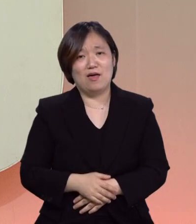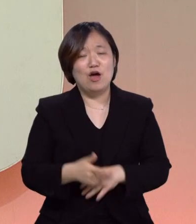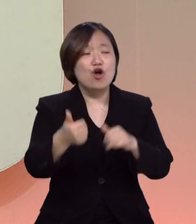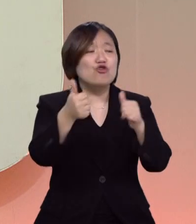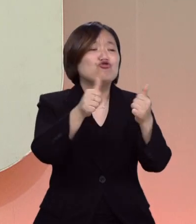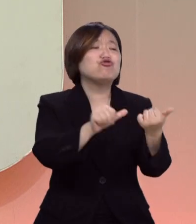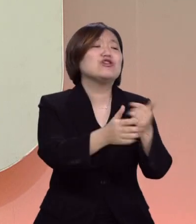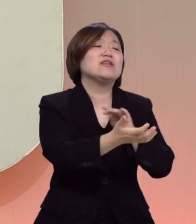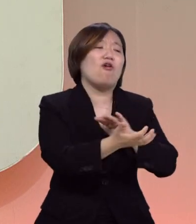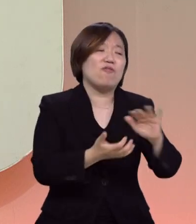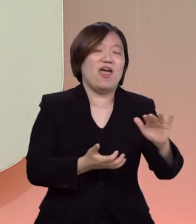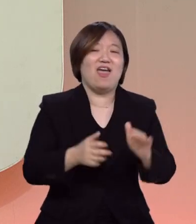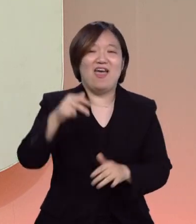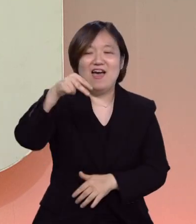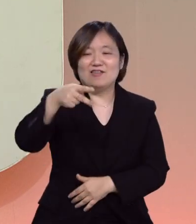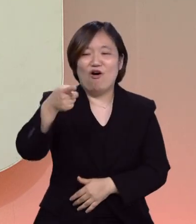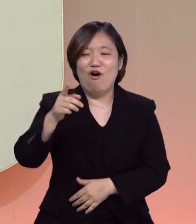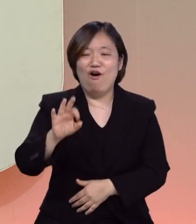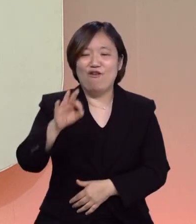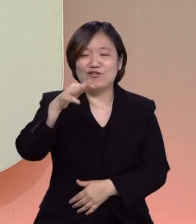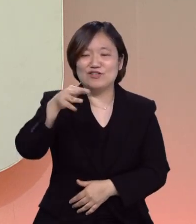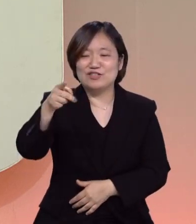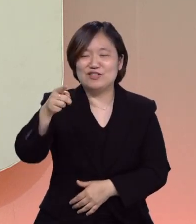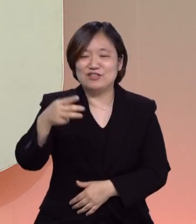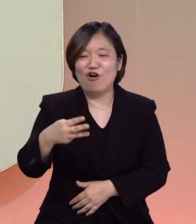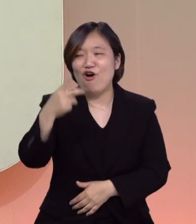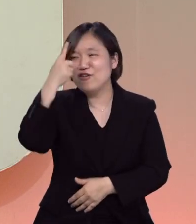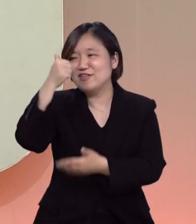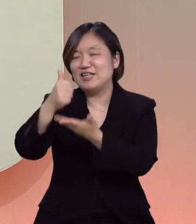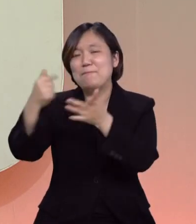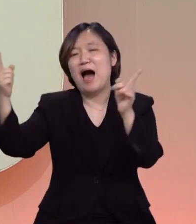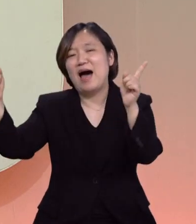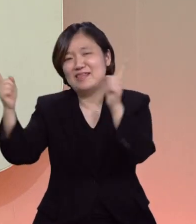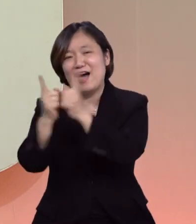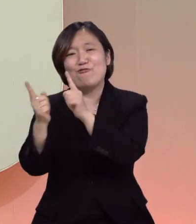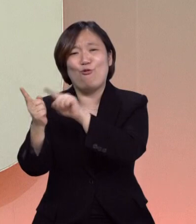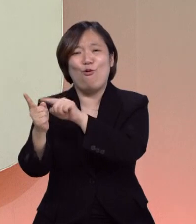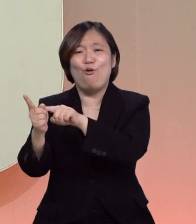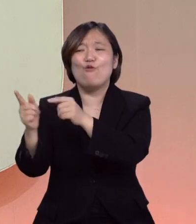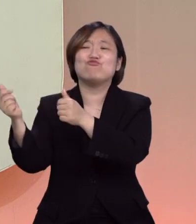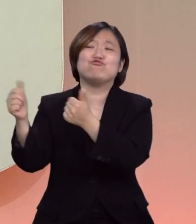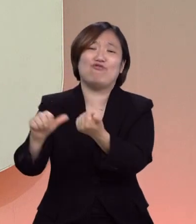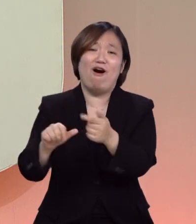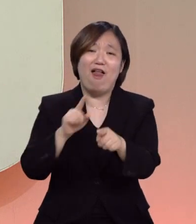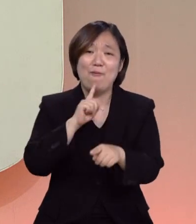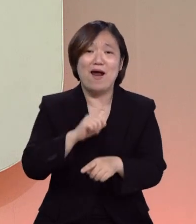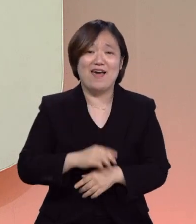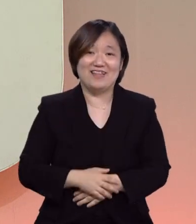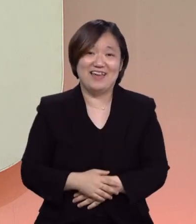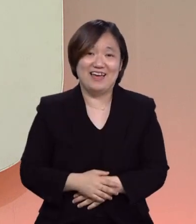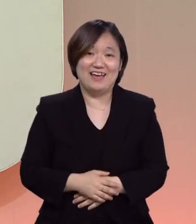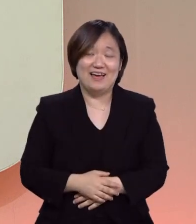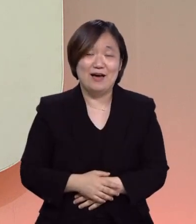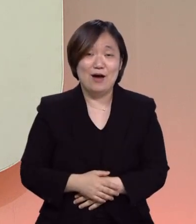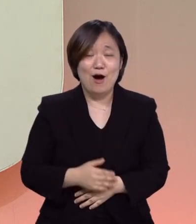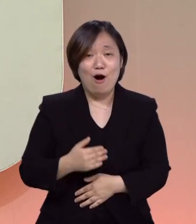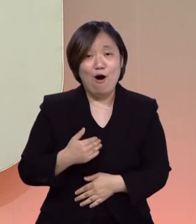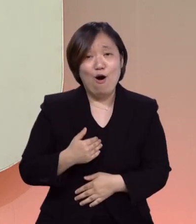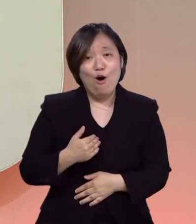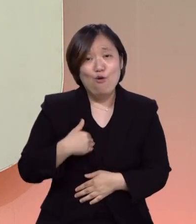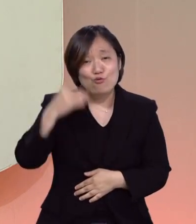않겠느냐 인사라도 드리는게 낫지 않겠느냐라는 이야기를 듣습니다 여러분 이제 뭐 우리 한국 현대불교에서